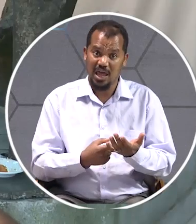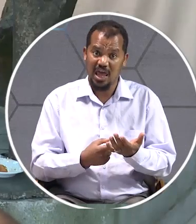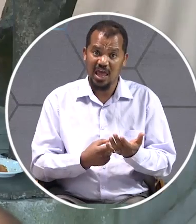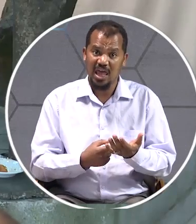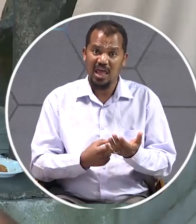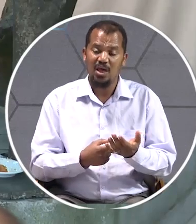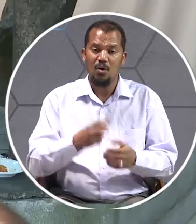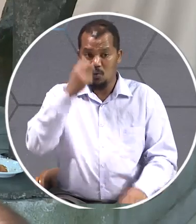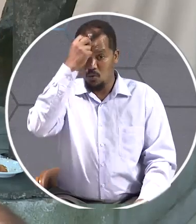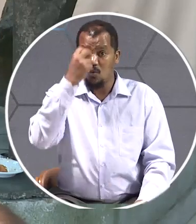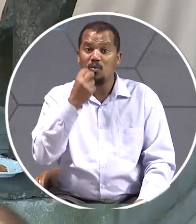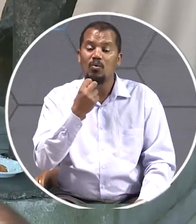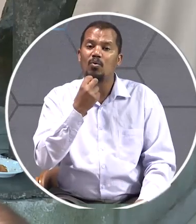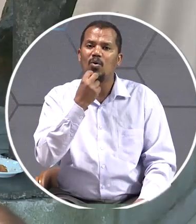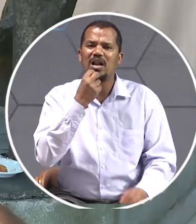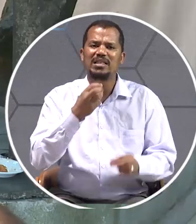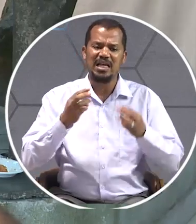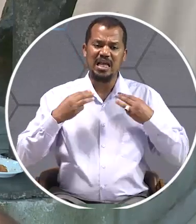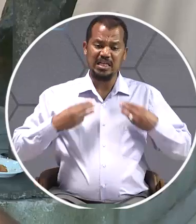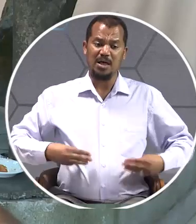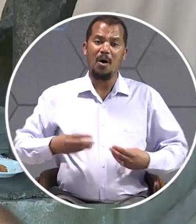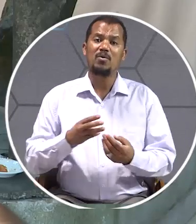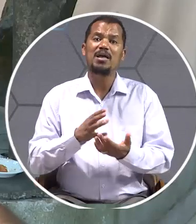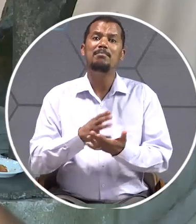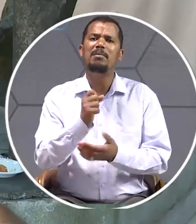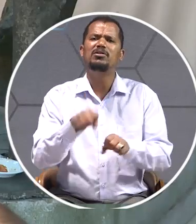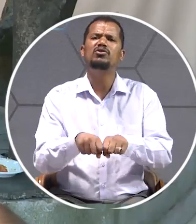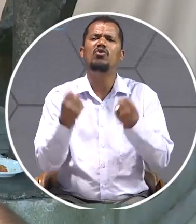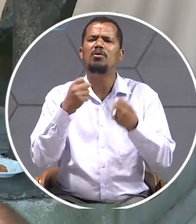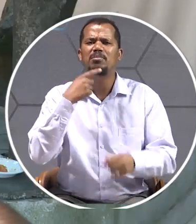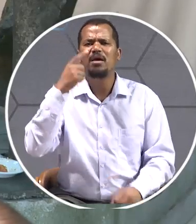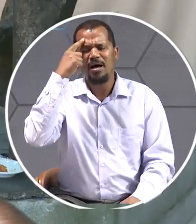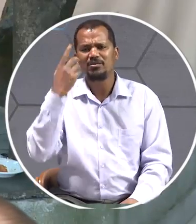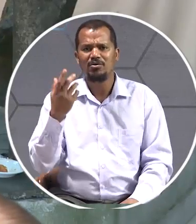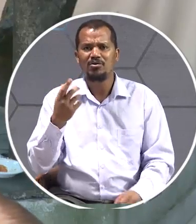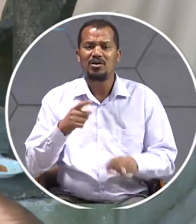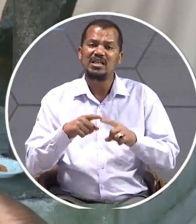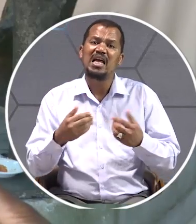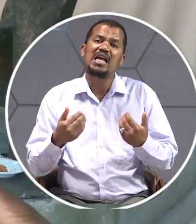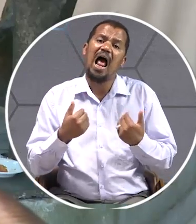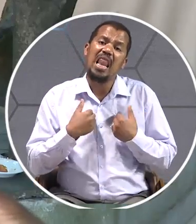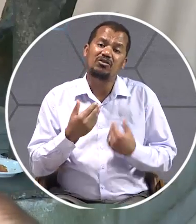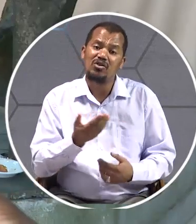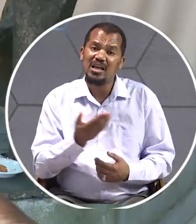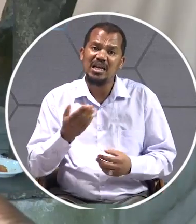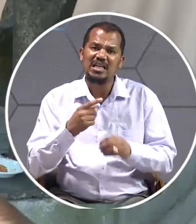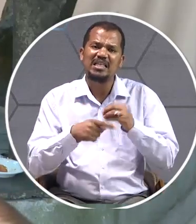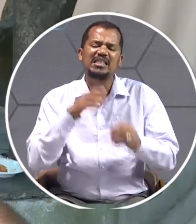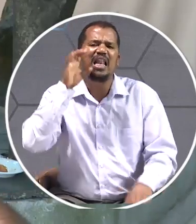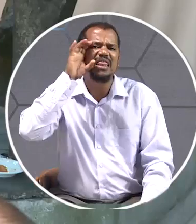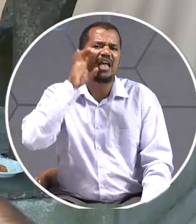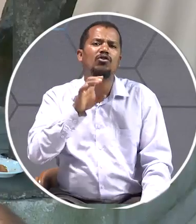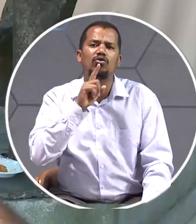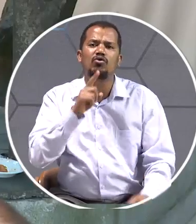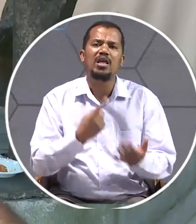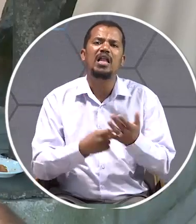በነገርሽ ላይ ወላጆችም የሰብአዊ መብታቸውን ጥሰውባቸዋል ብዬ ነው የማስበው። ግን ካላቸው ነገር አንጻር